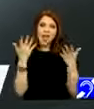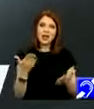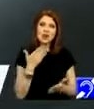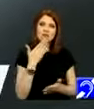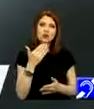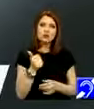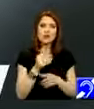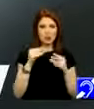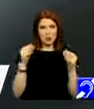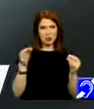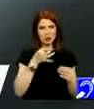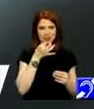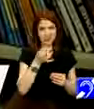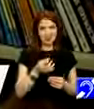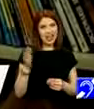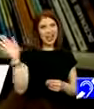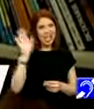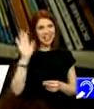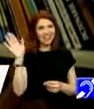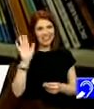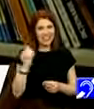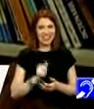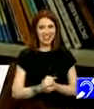mult! Arrivedere!